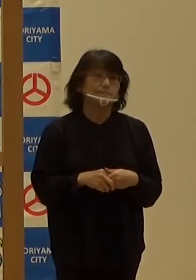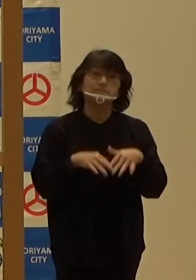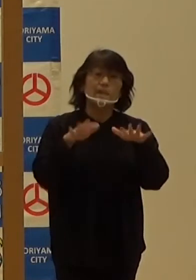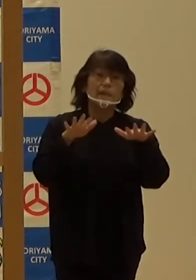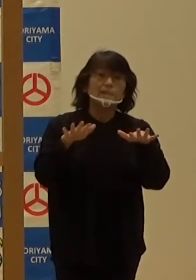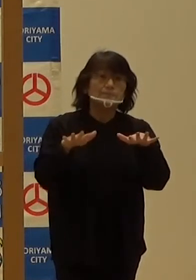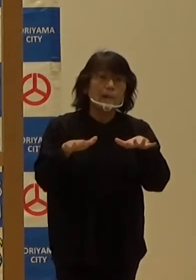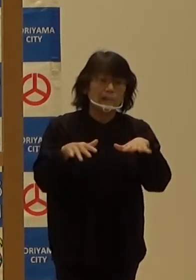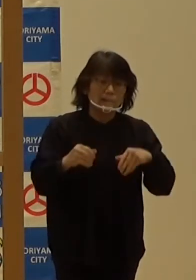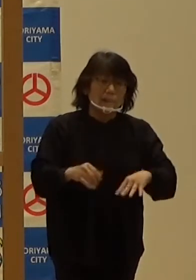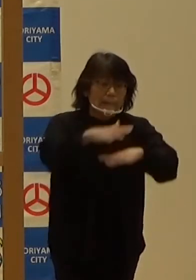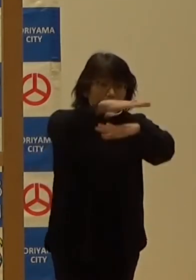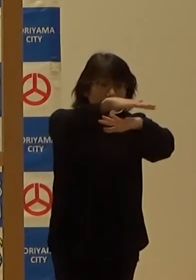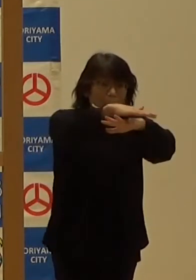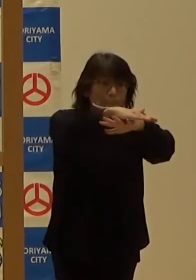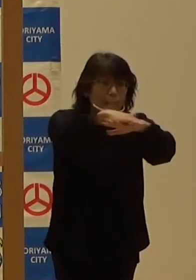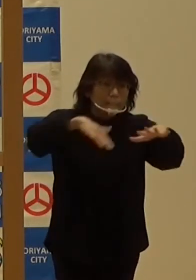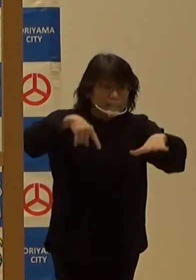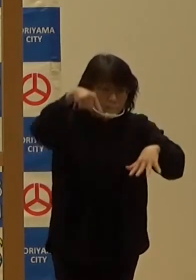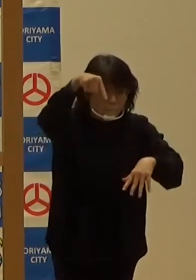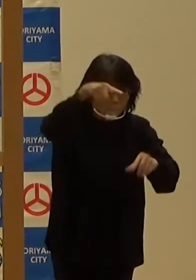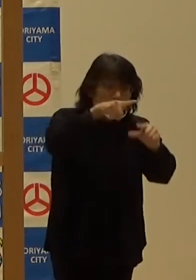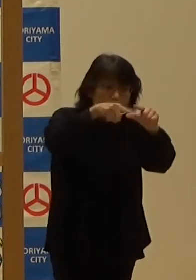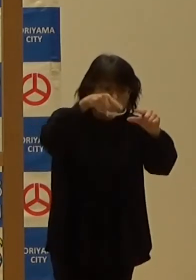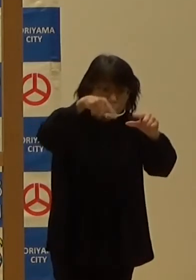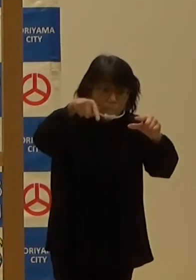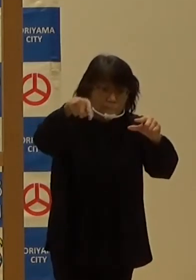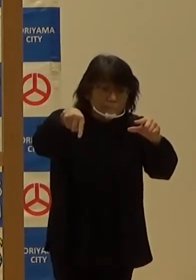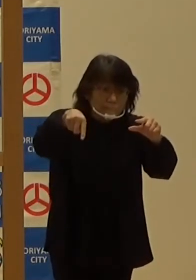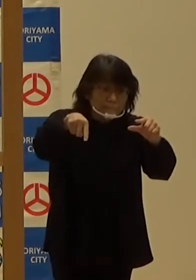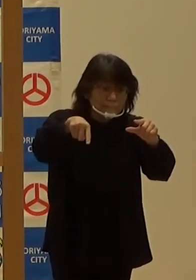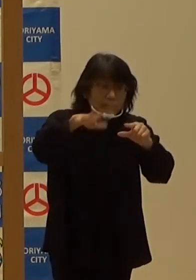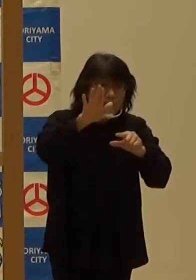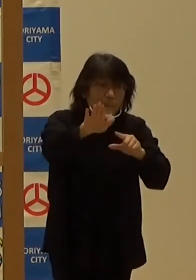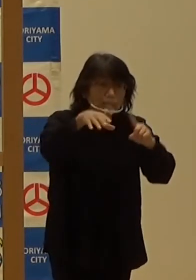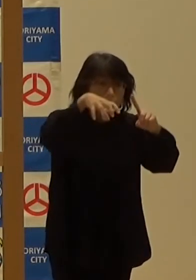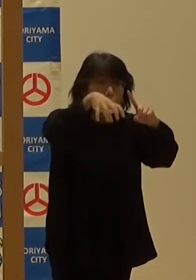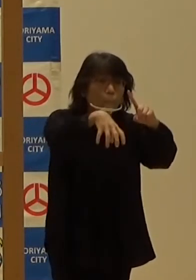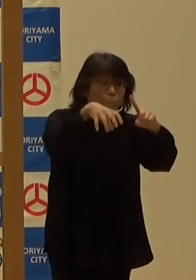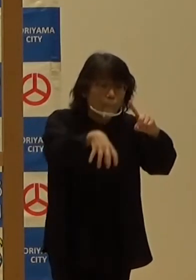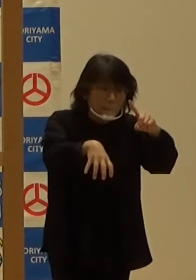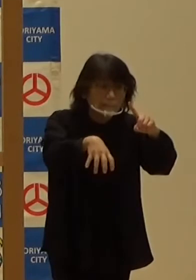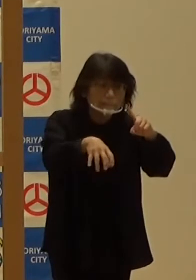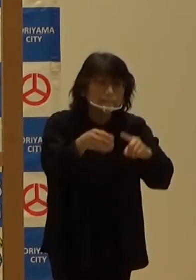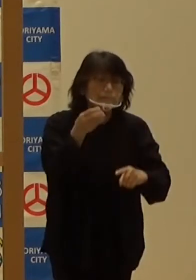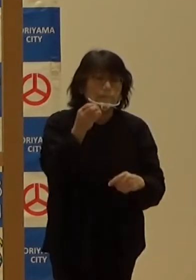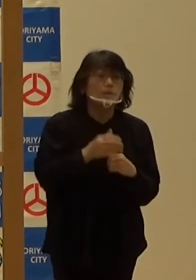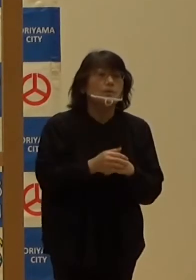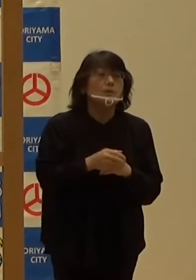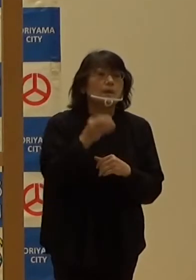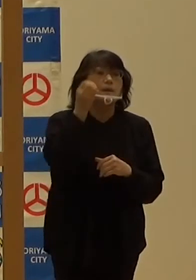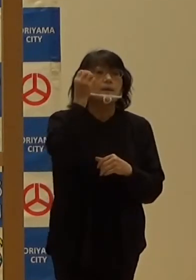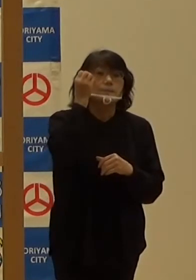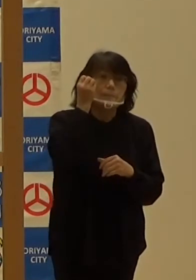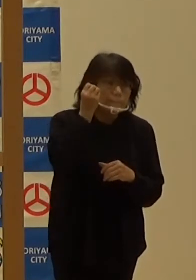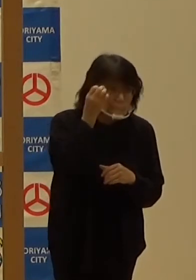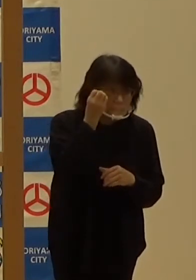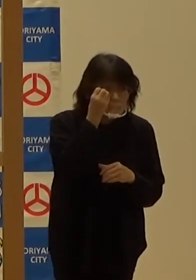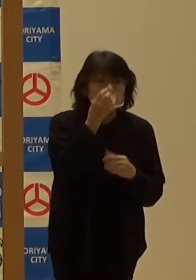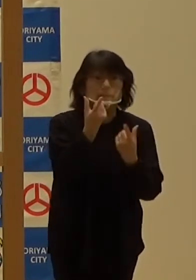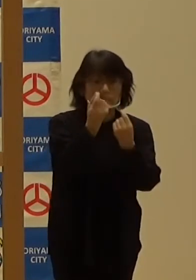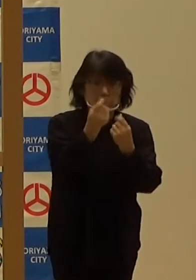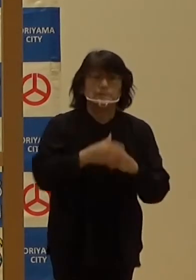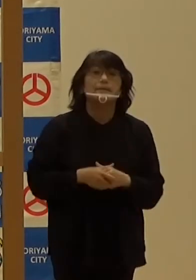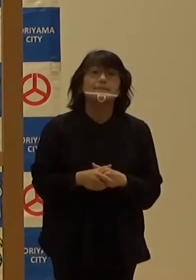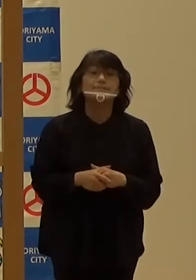にあるこれだけの面積のある公園っていうのもなかなか本当の東京とかそういうところの都会でないとないところではあるも